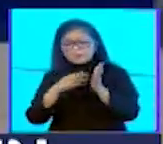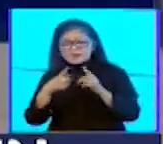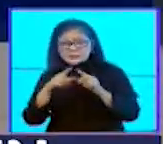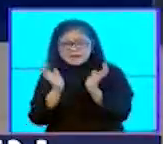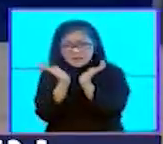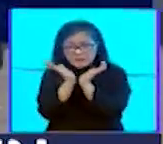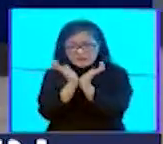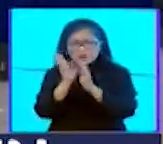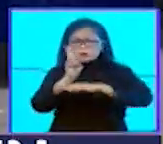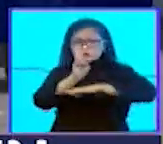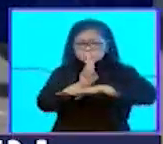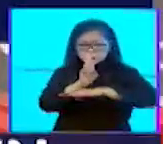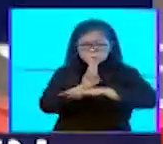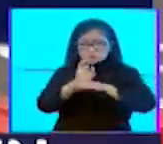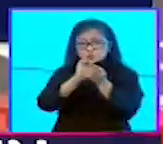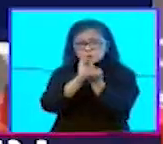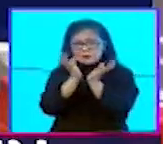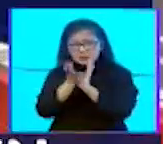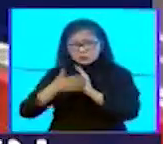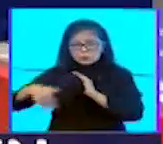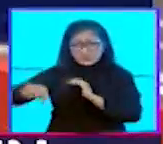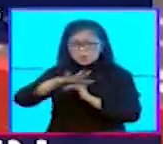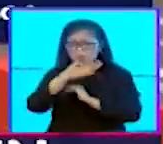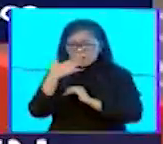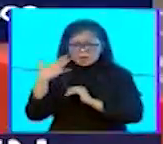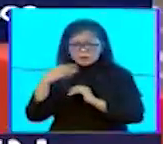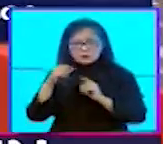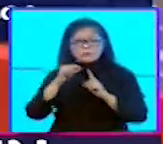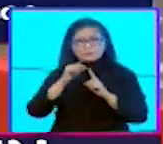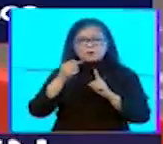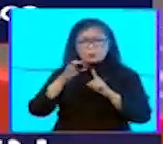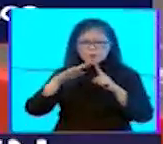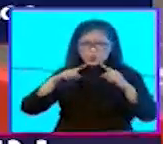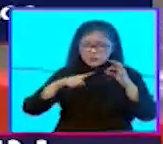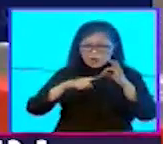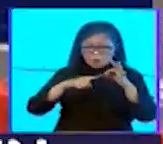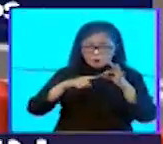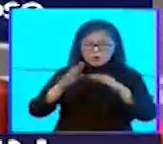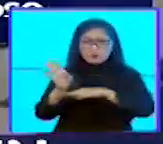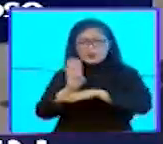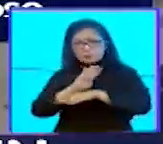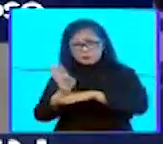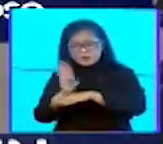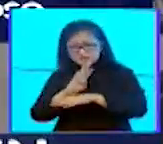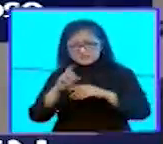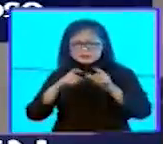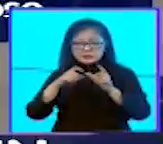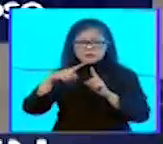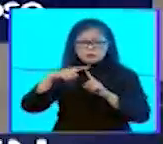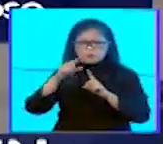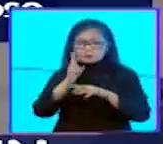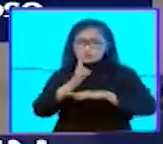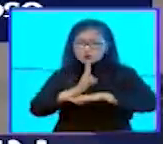Pasuruan, Kota Surabaya, Banyuwangi, Probolinggo, Sampang, Ngawi, Situbondo, Bojonegoro,